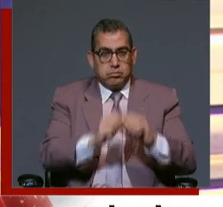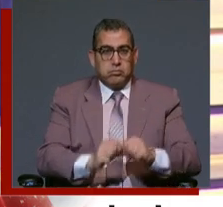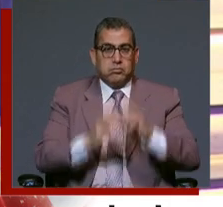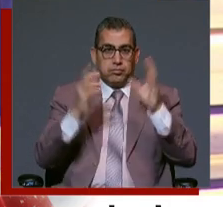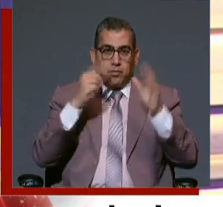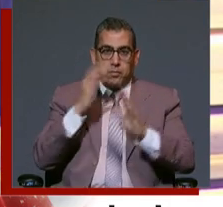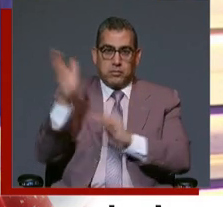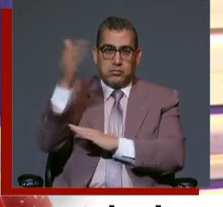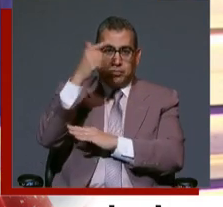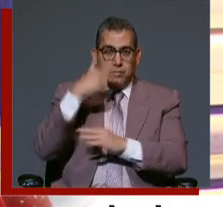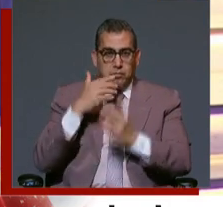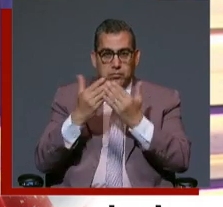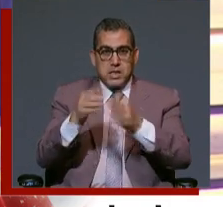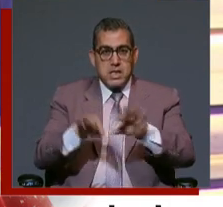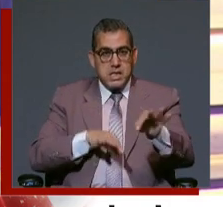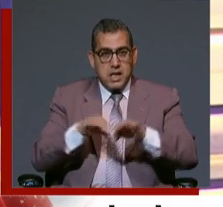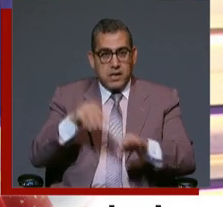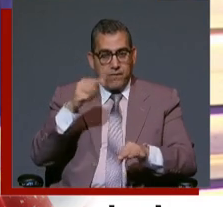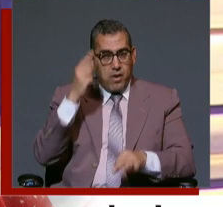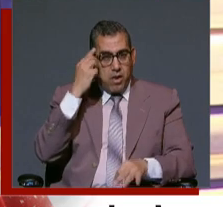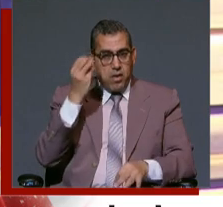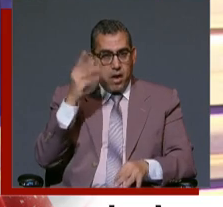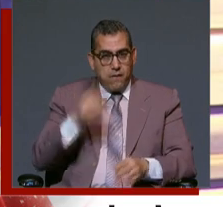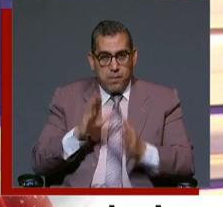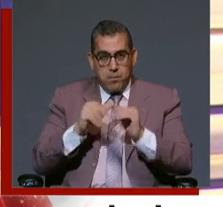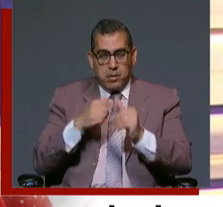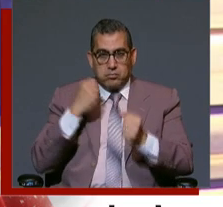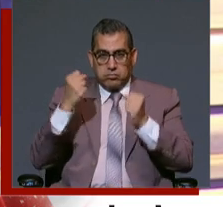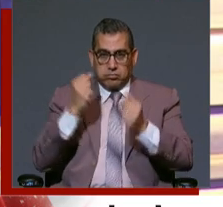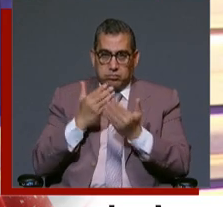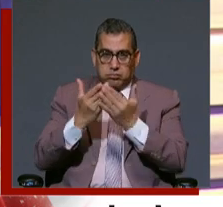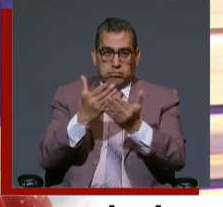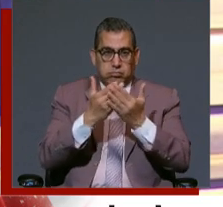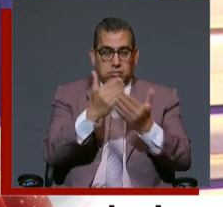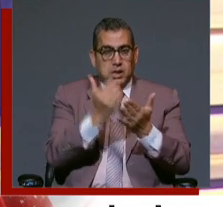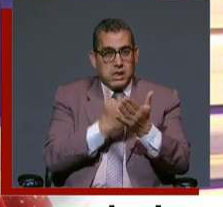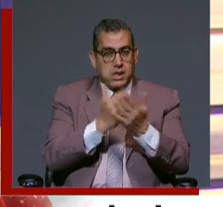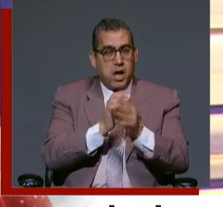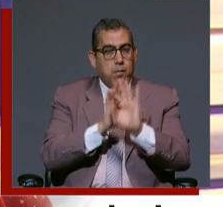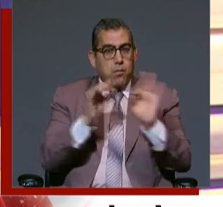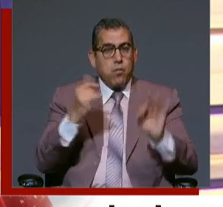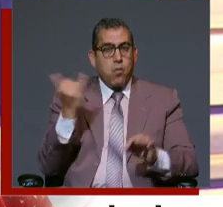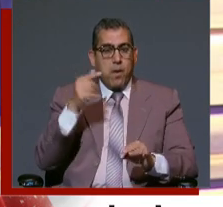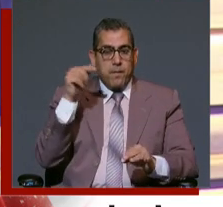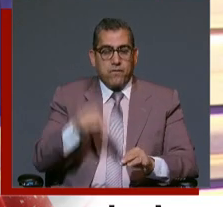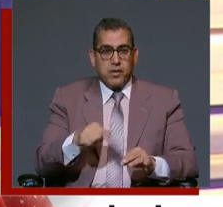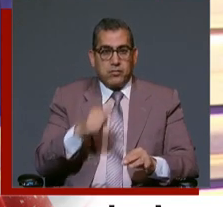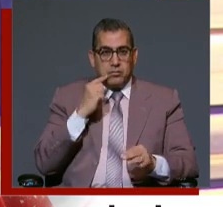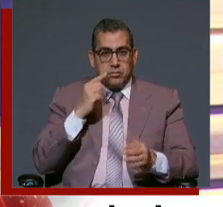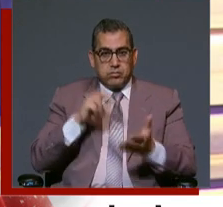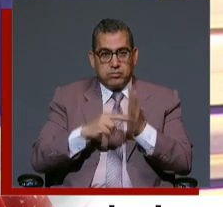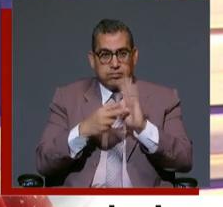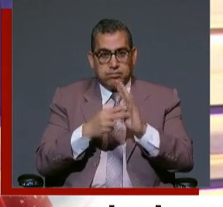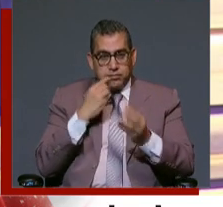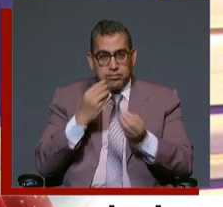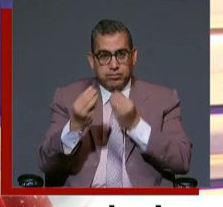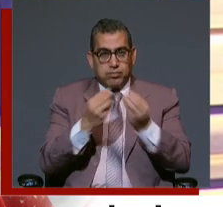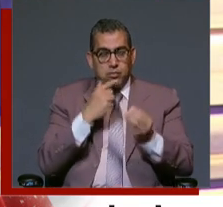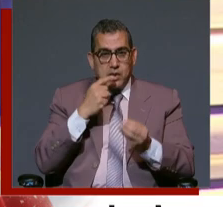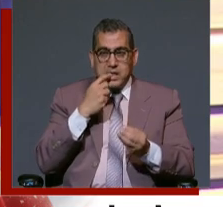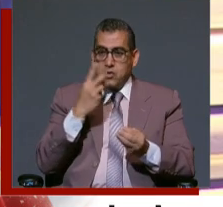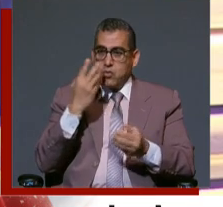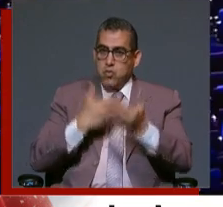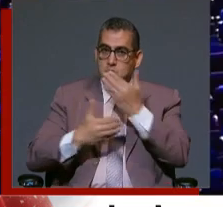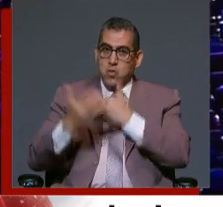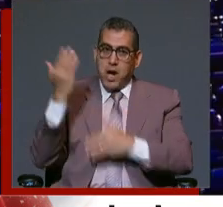دور سياسي وثقافي وحضاري واقتصادي مهم على مر السنوات، سواء السنوات